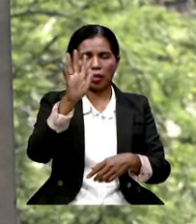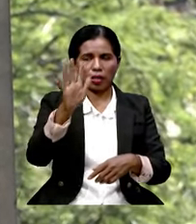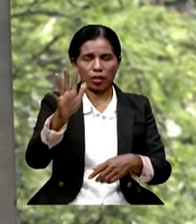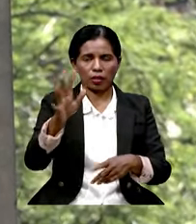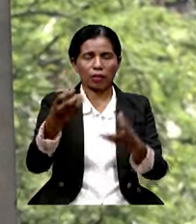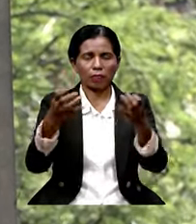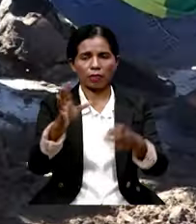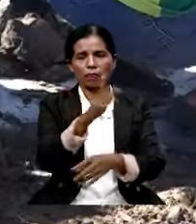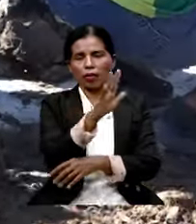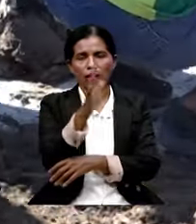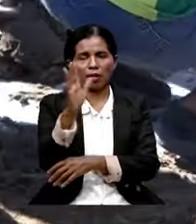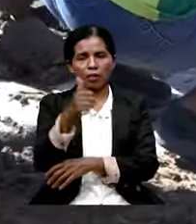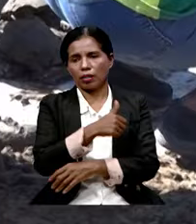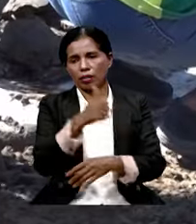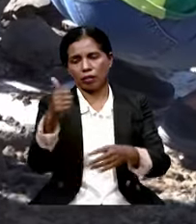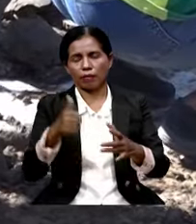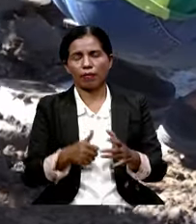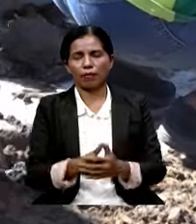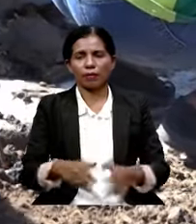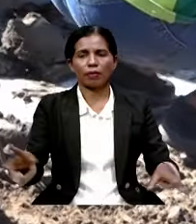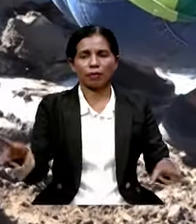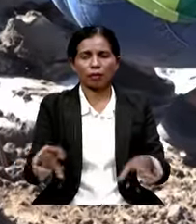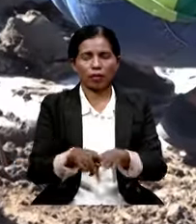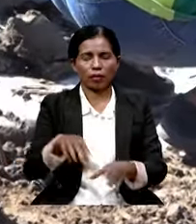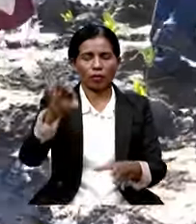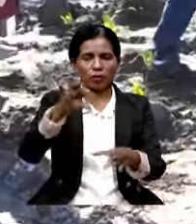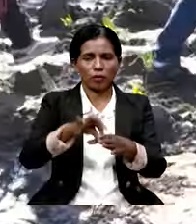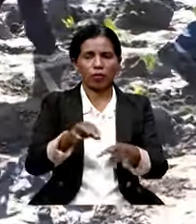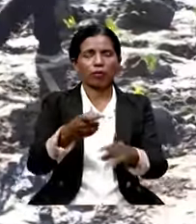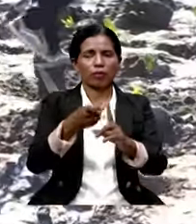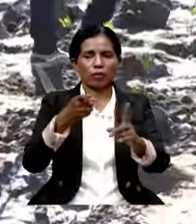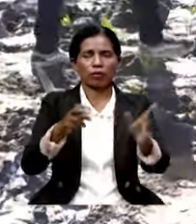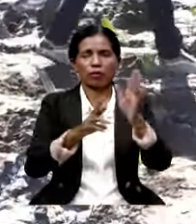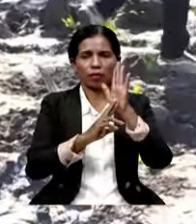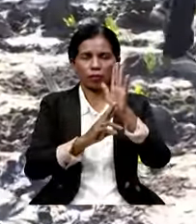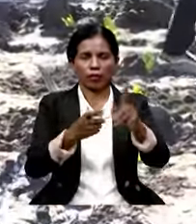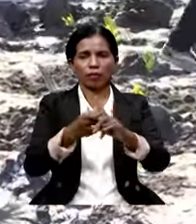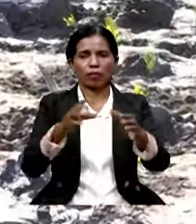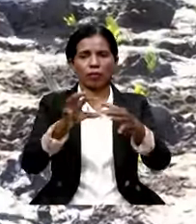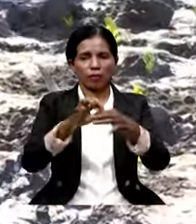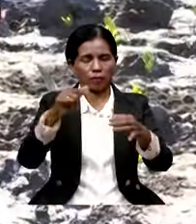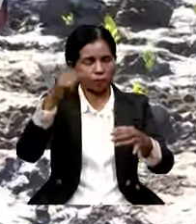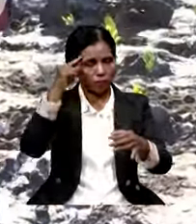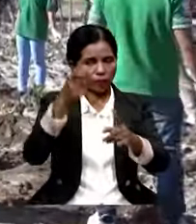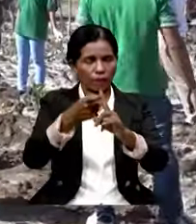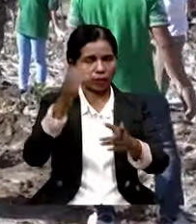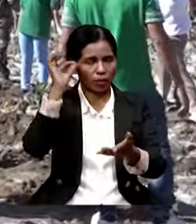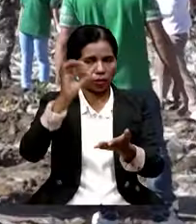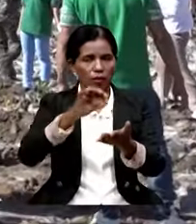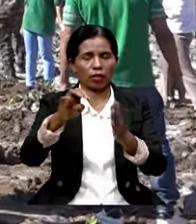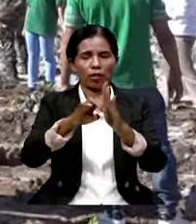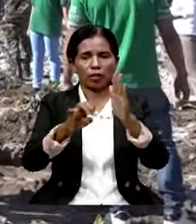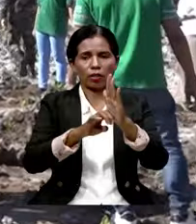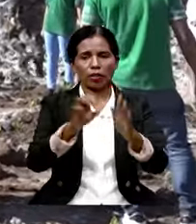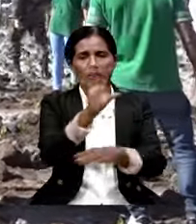mfale iori sira selo. Participante sira ne bekura i para paon husi representante membro governo li husi secretario estado